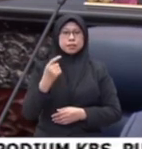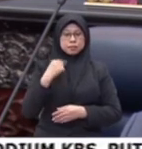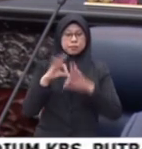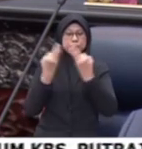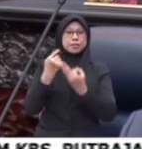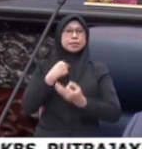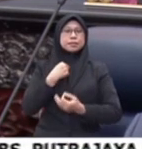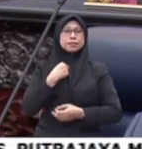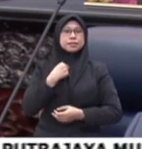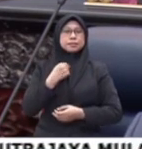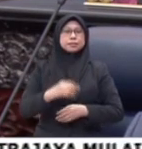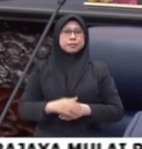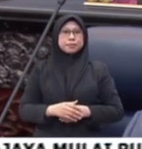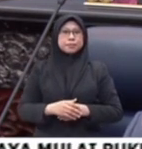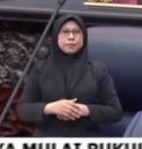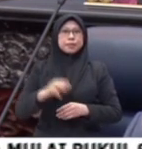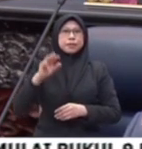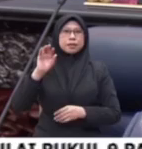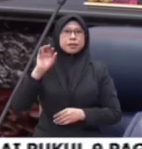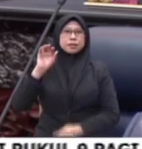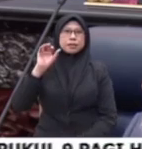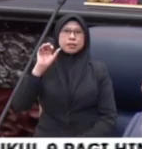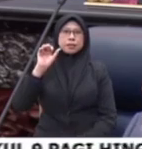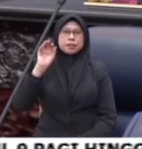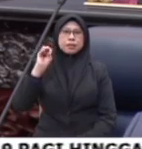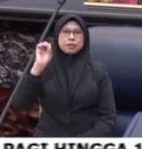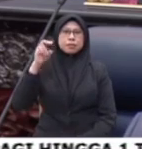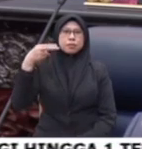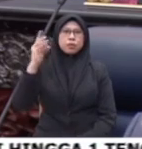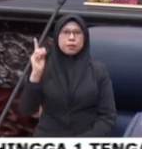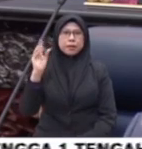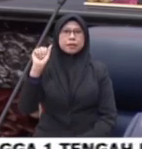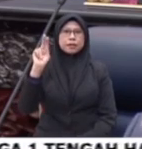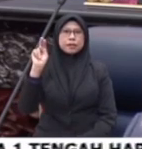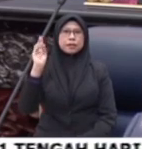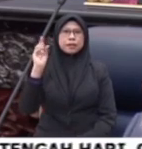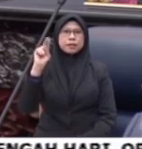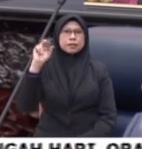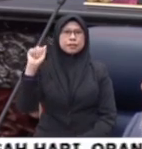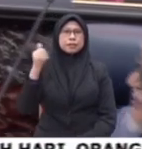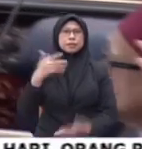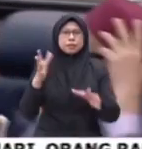saya, nama dia Muhammad Adlan Barhan, telah pun dapat